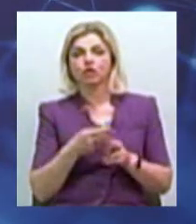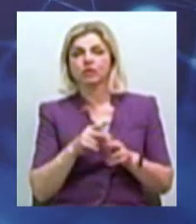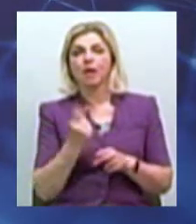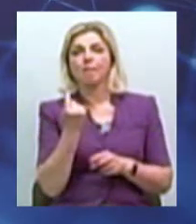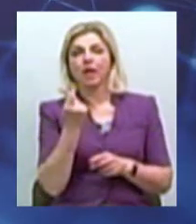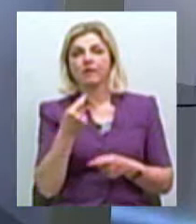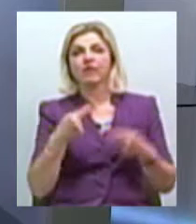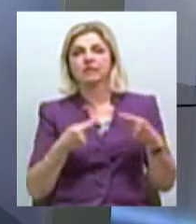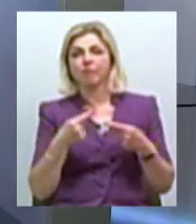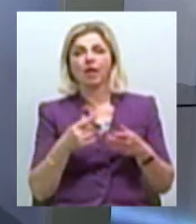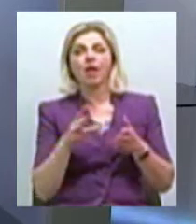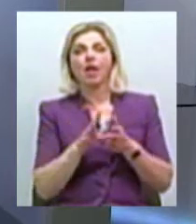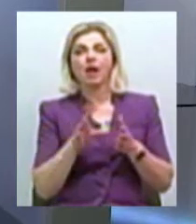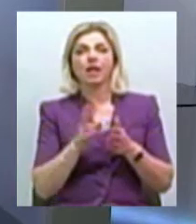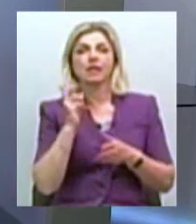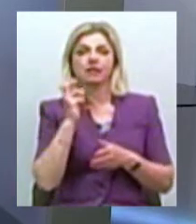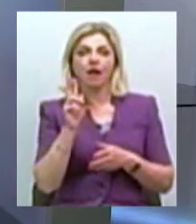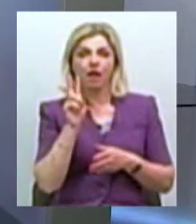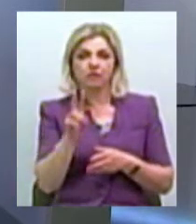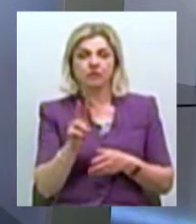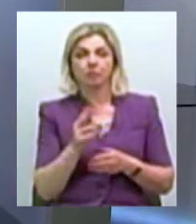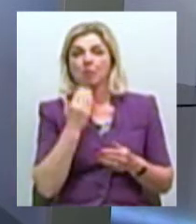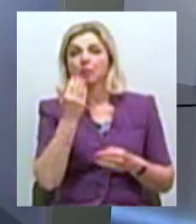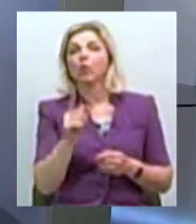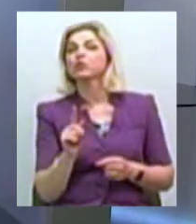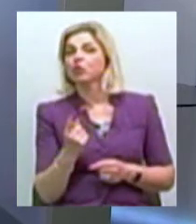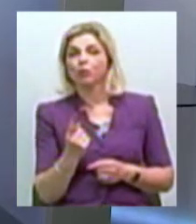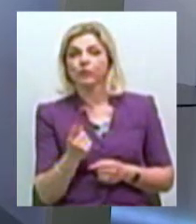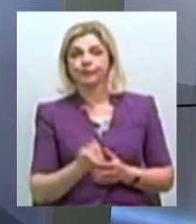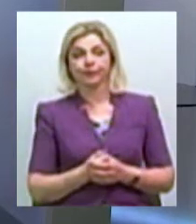на електротрансі. А чому саме він, Оксана?